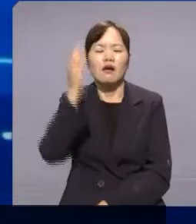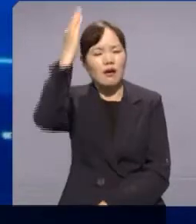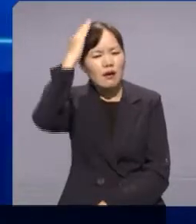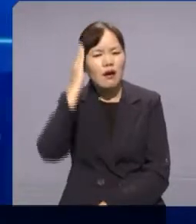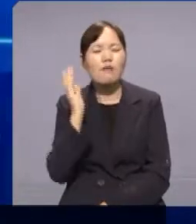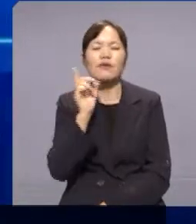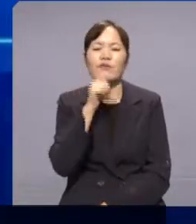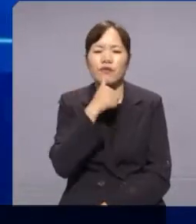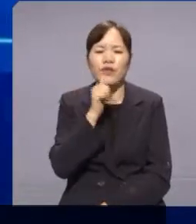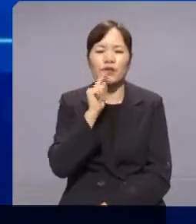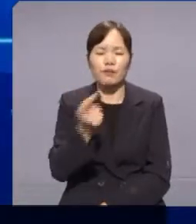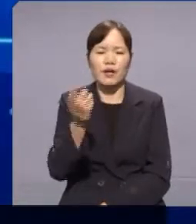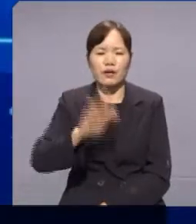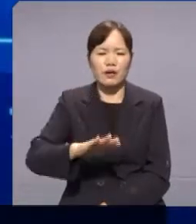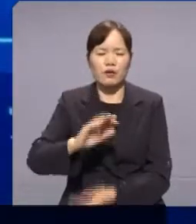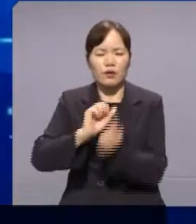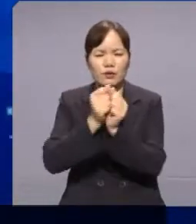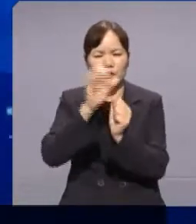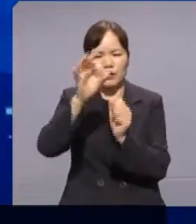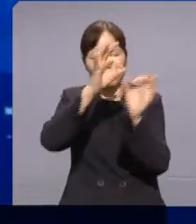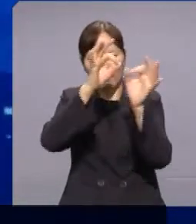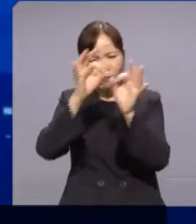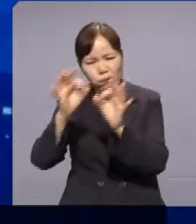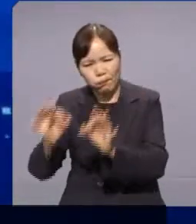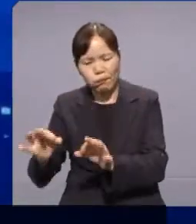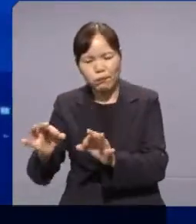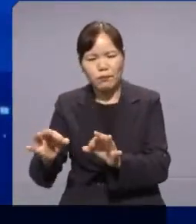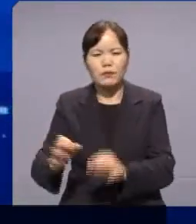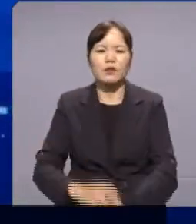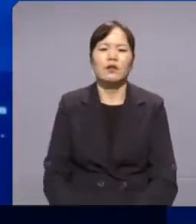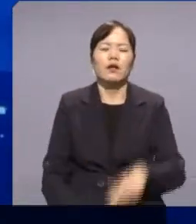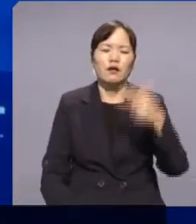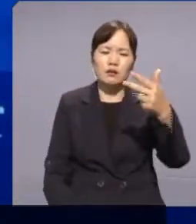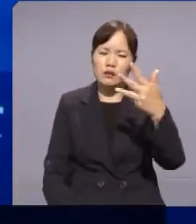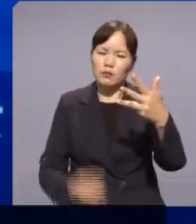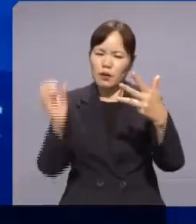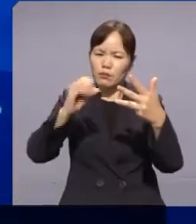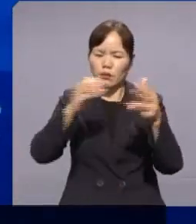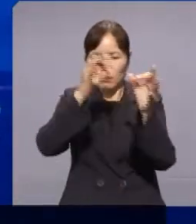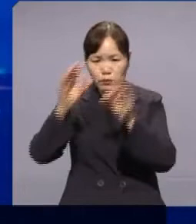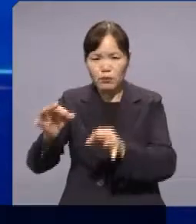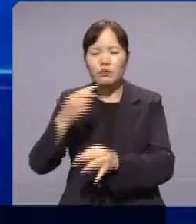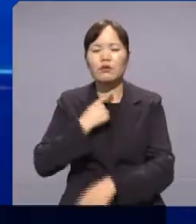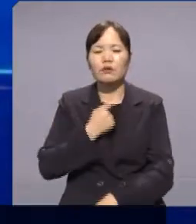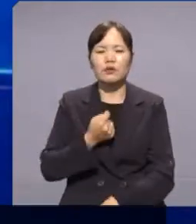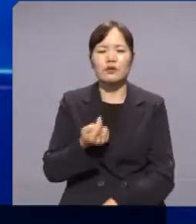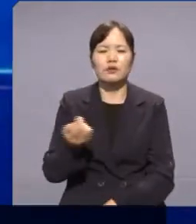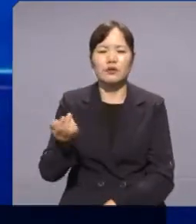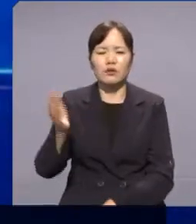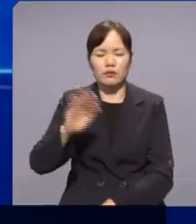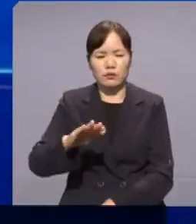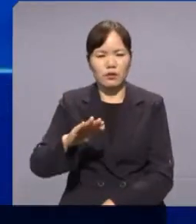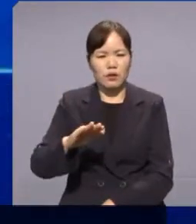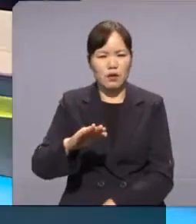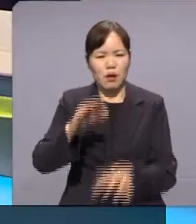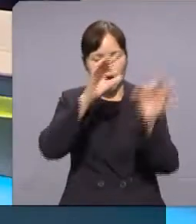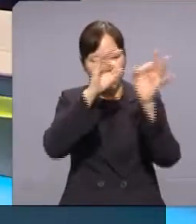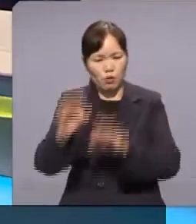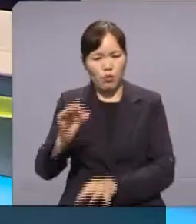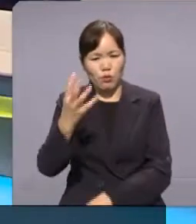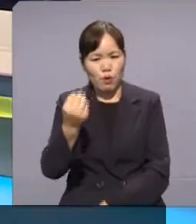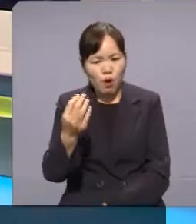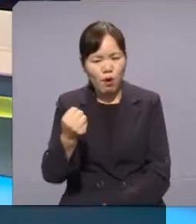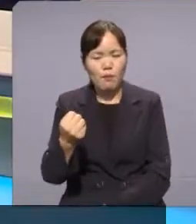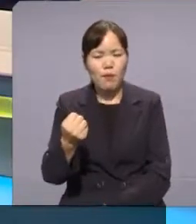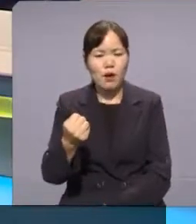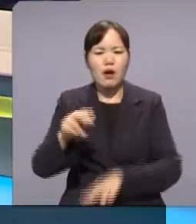예견됐었고 주가가 많이 빠졌습니다. 장중에는 뭐 7, 8%까지 떨어지기도 했었는데 자, 윤평무관님, 예. 얼마나 떨어졌고 지금